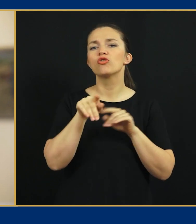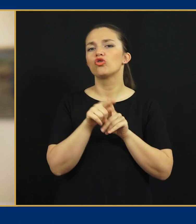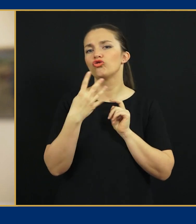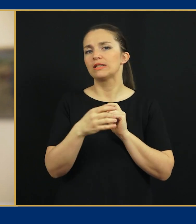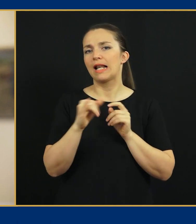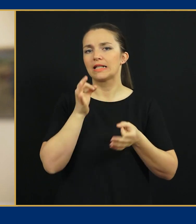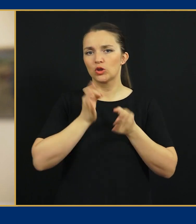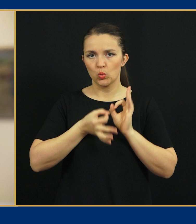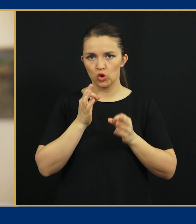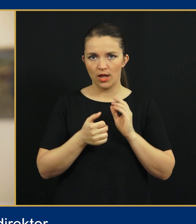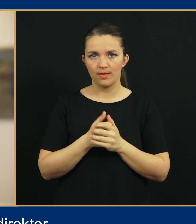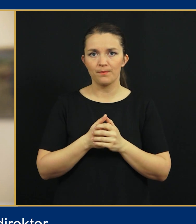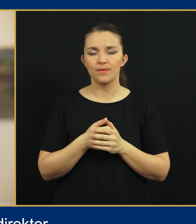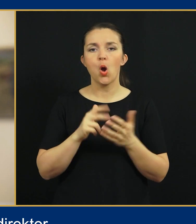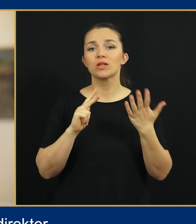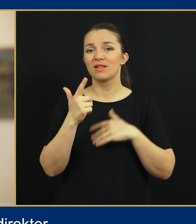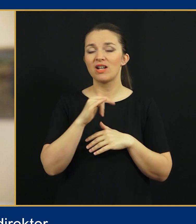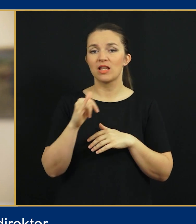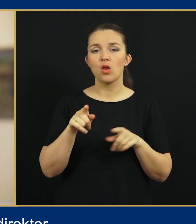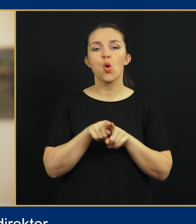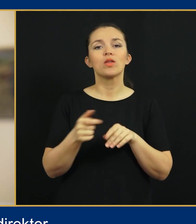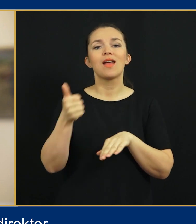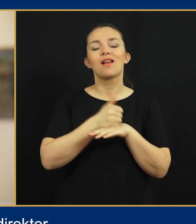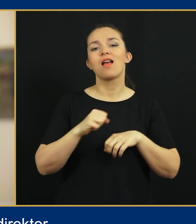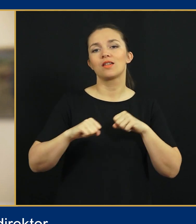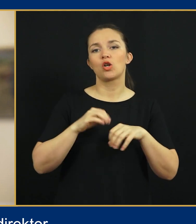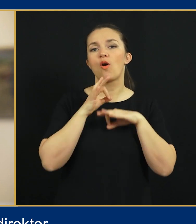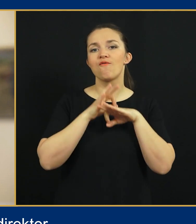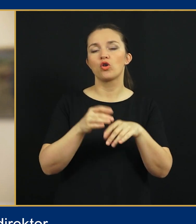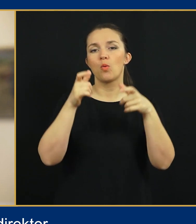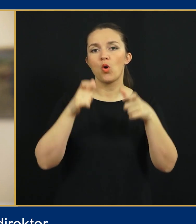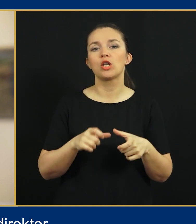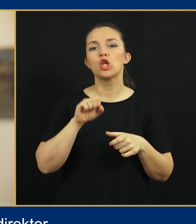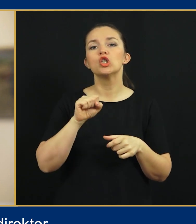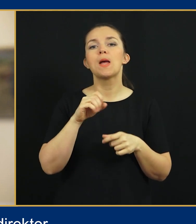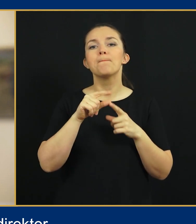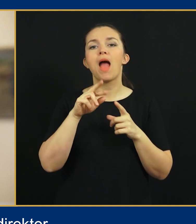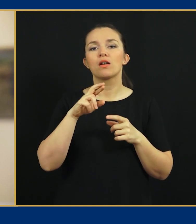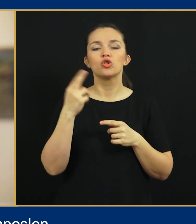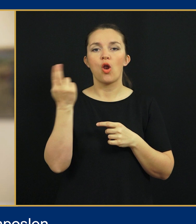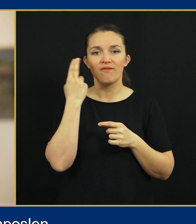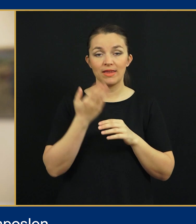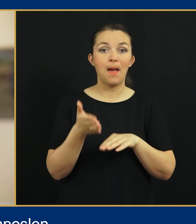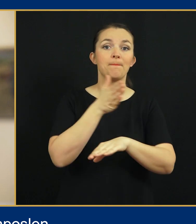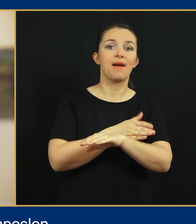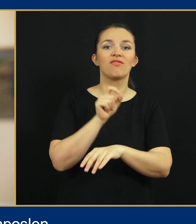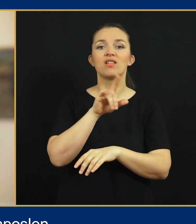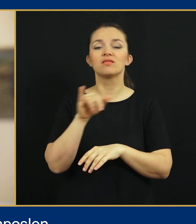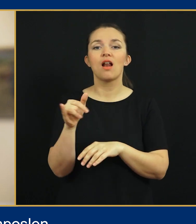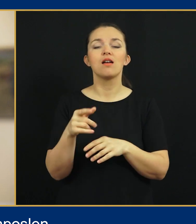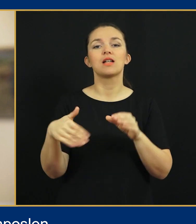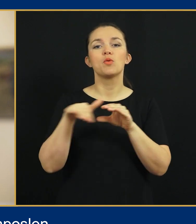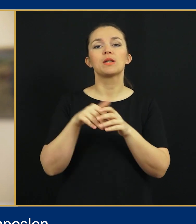40-letnimi izkušnjami. 28 let je kot generalni direktor vodil podjetje Spar Slovenija, predtem je bil 12 let